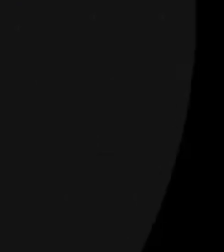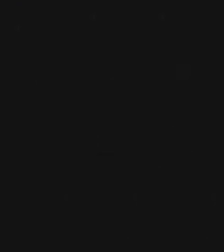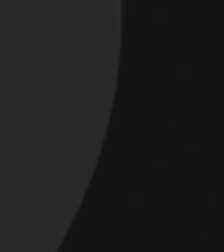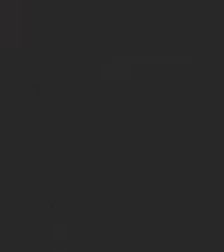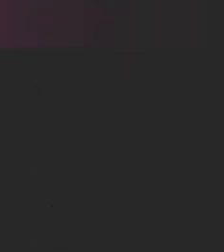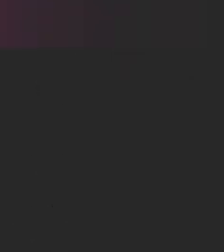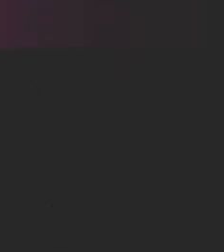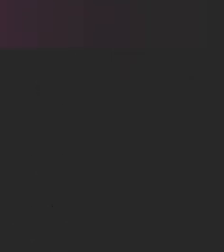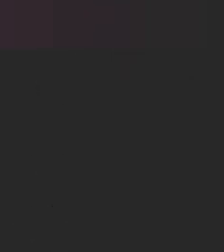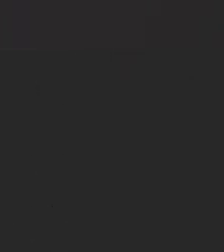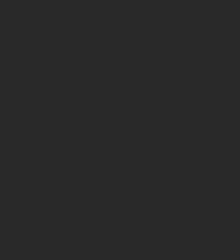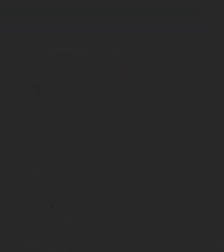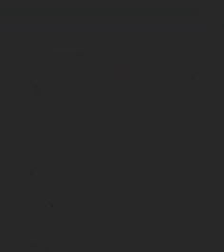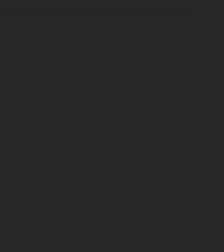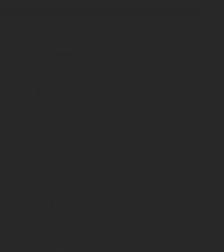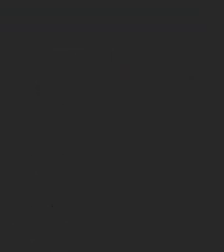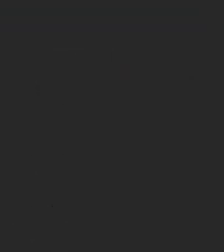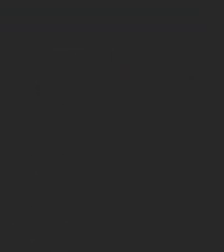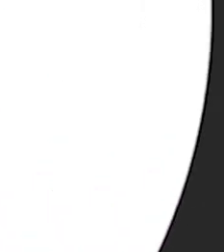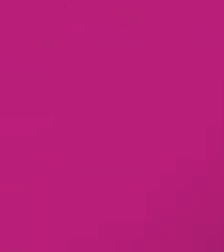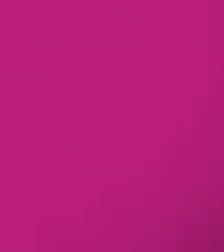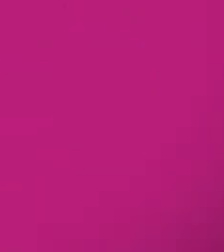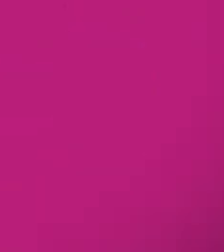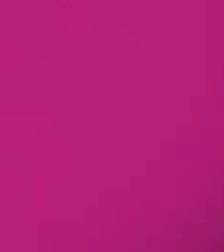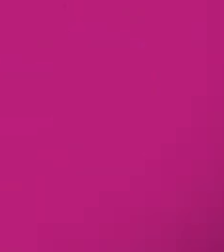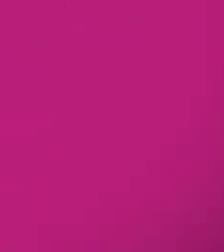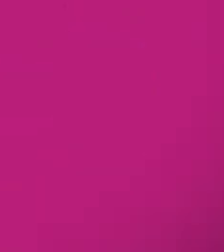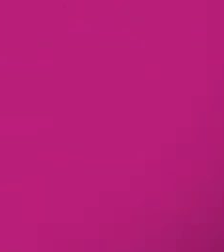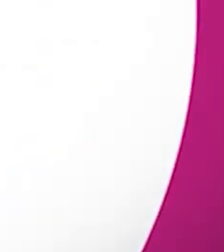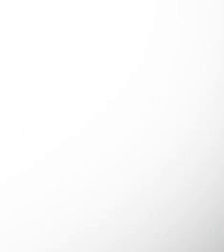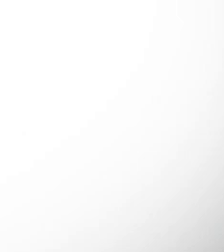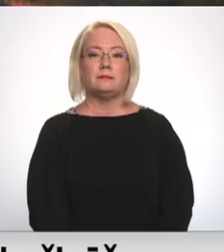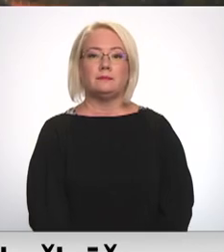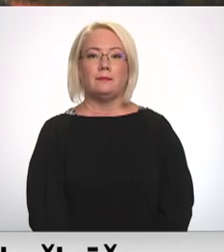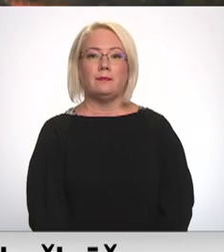Re! Viss ēters ir te!